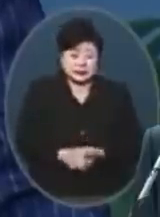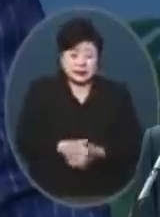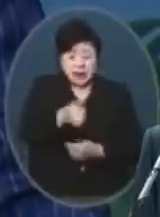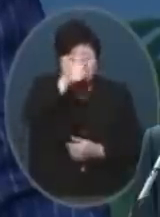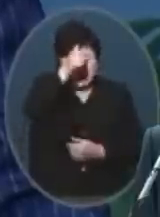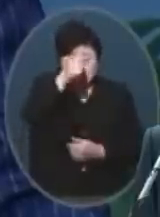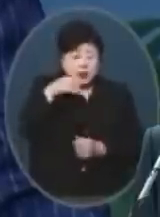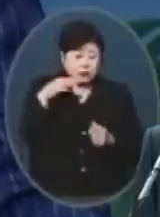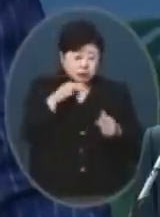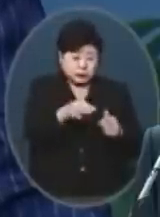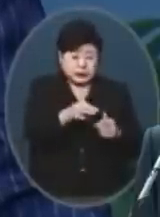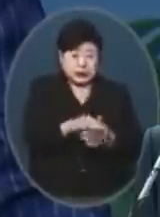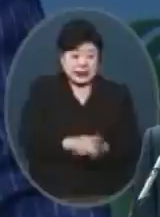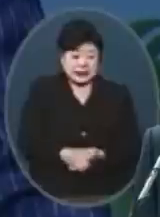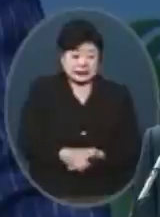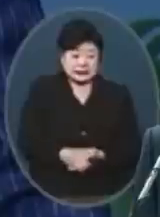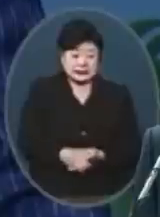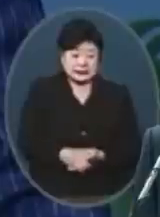아담이라고 부르니까